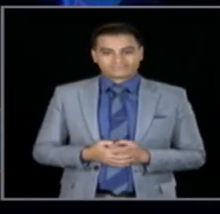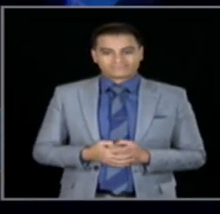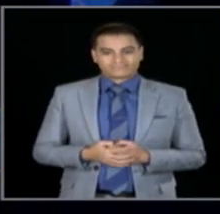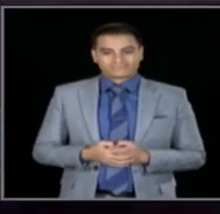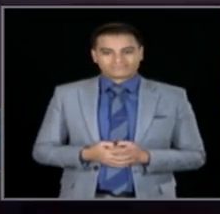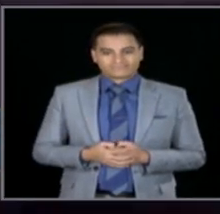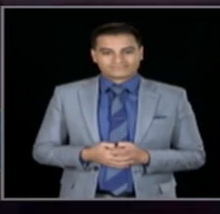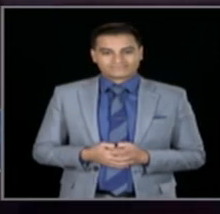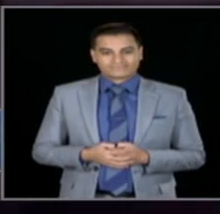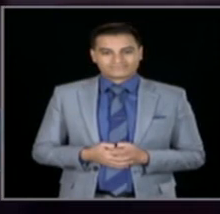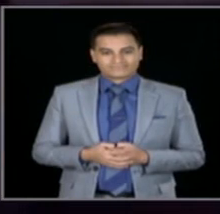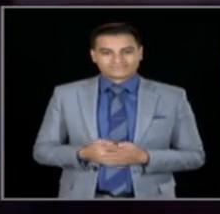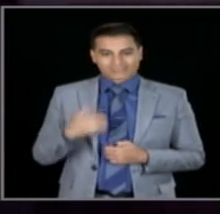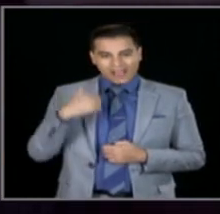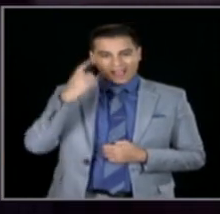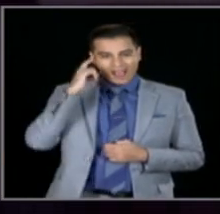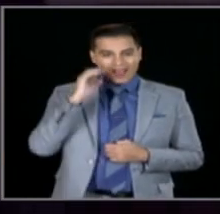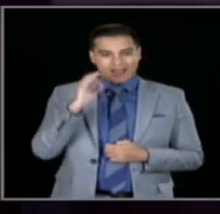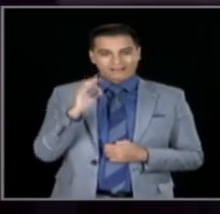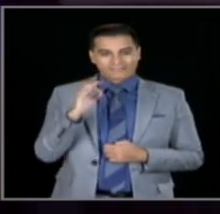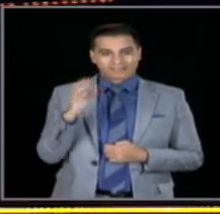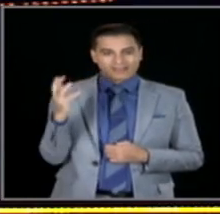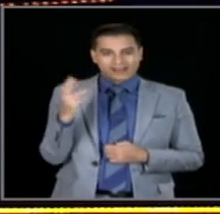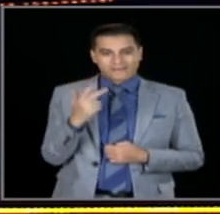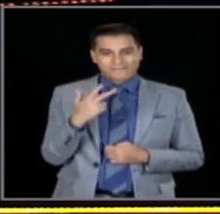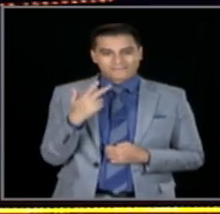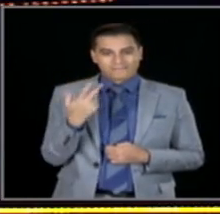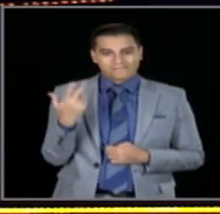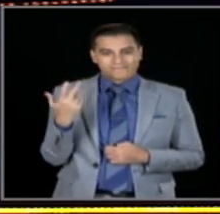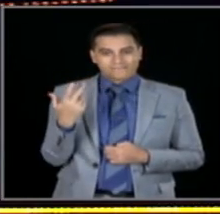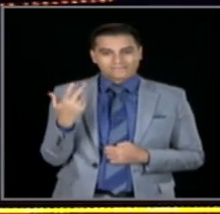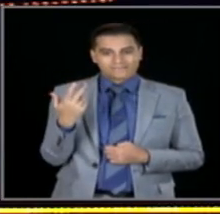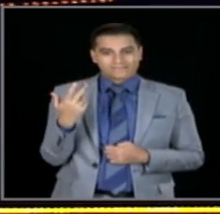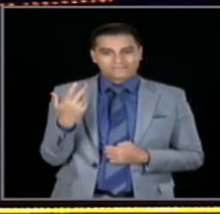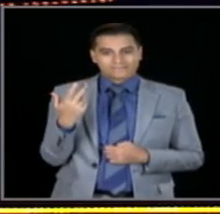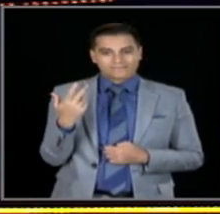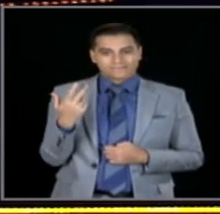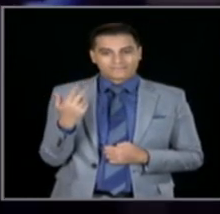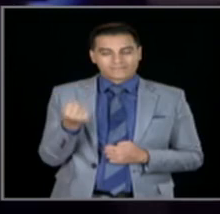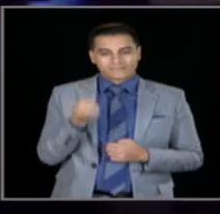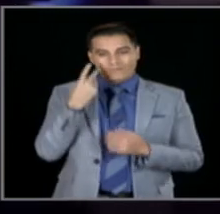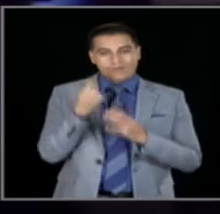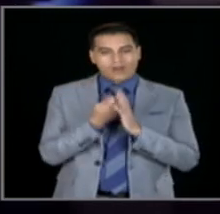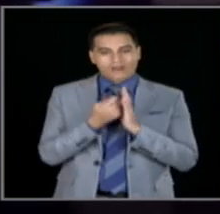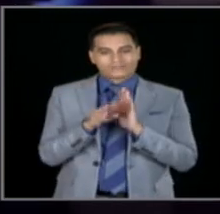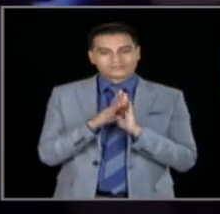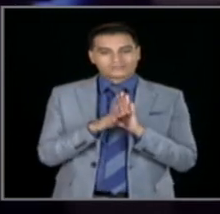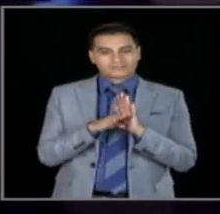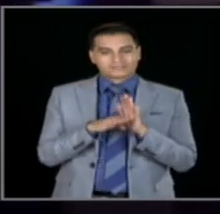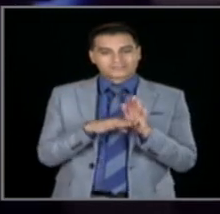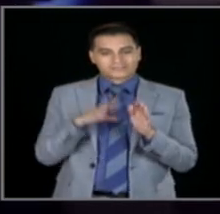لا انا عارفه انا عارفه حاجات انا عارفه مؤنث التنظيم